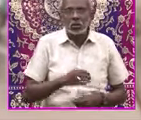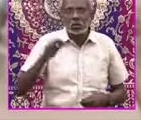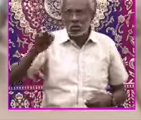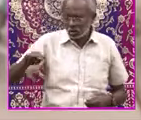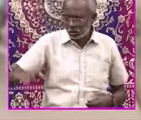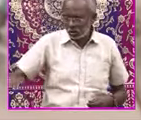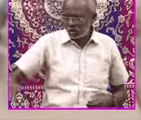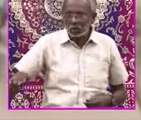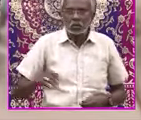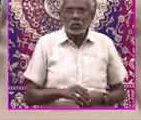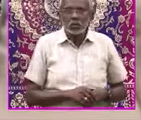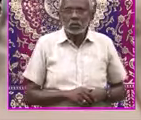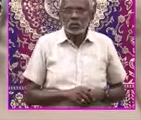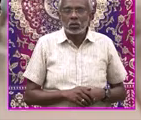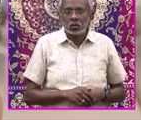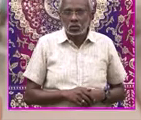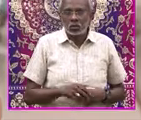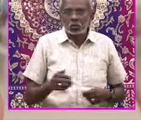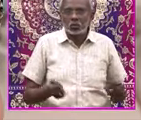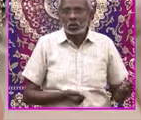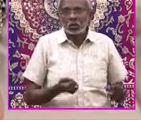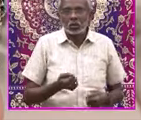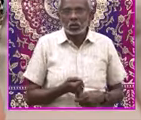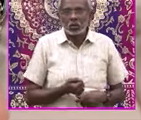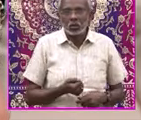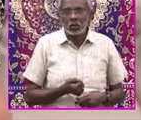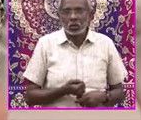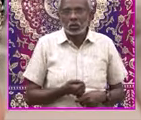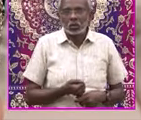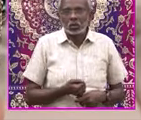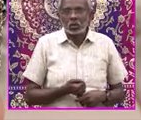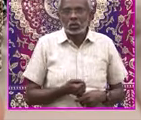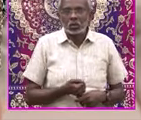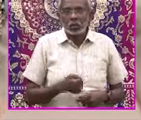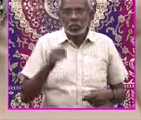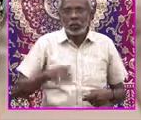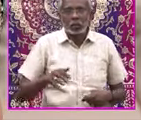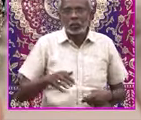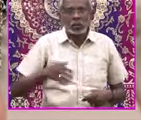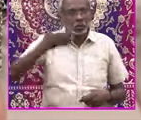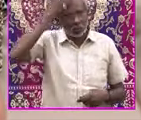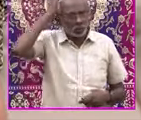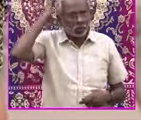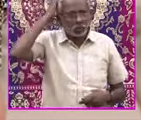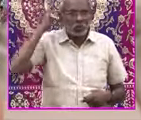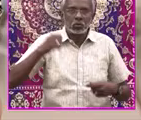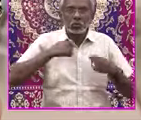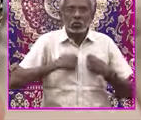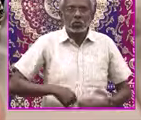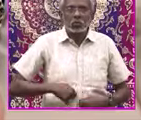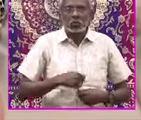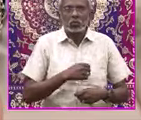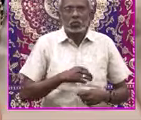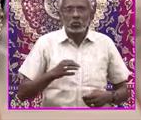மாறாத குழந்தைய பாக்குறான். பார்த்துட்டு அந்த குழந்தைய கூப்பிட்டு குளிப்பாட்டி தலை சீவி வெண்பட்டாடை உடுத்தி போருக்கு